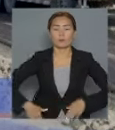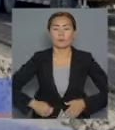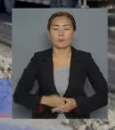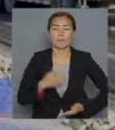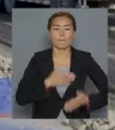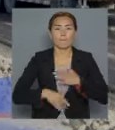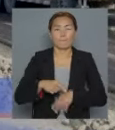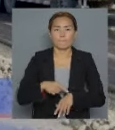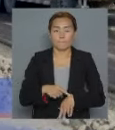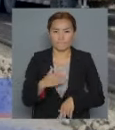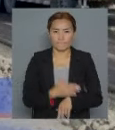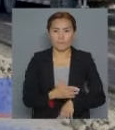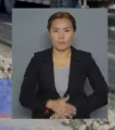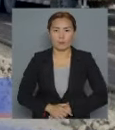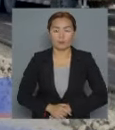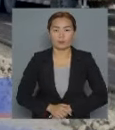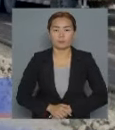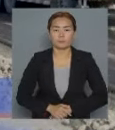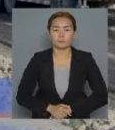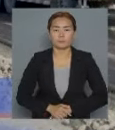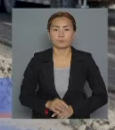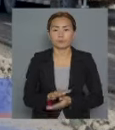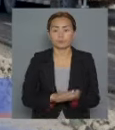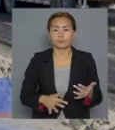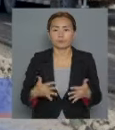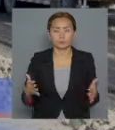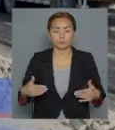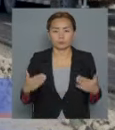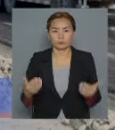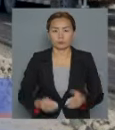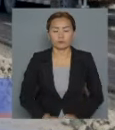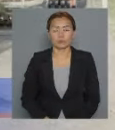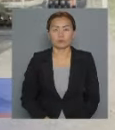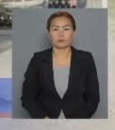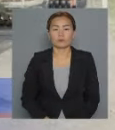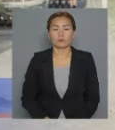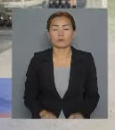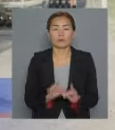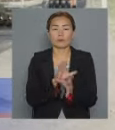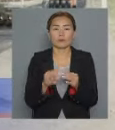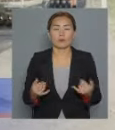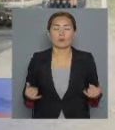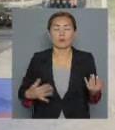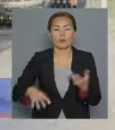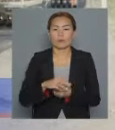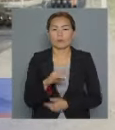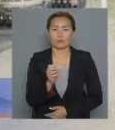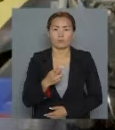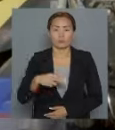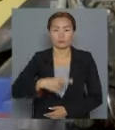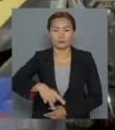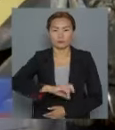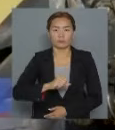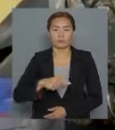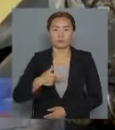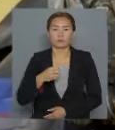қуаныштымыз. Осы енді жалғасын тауып берсін деп тілейміз енді. Айта кетейік, қазіргі уақытта Махамбет ауданы бойынша